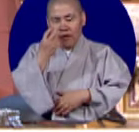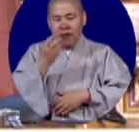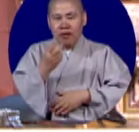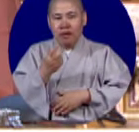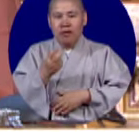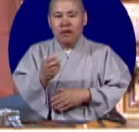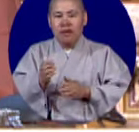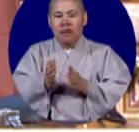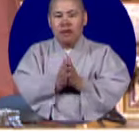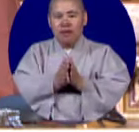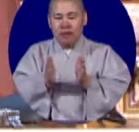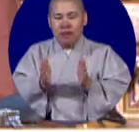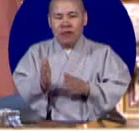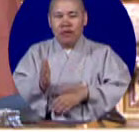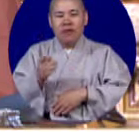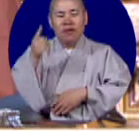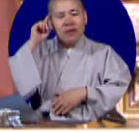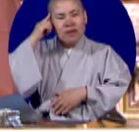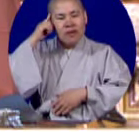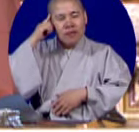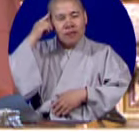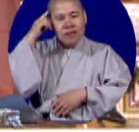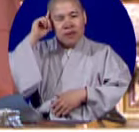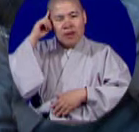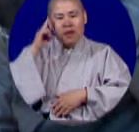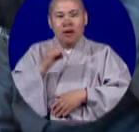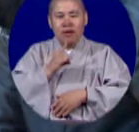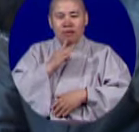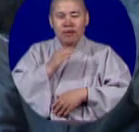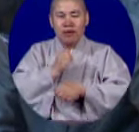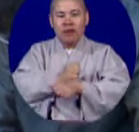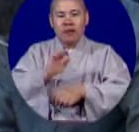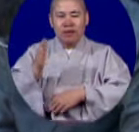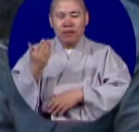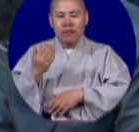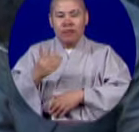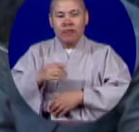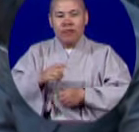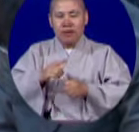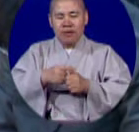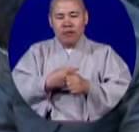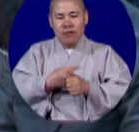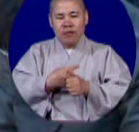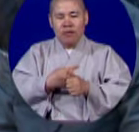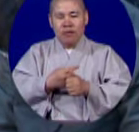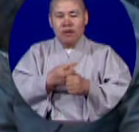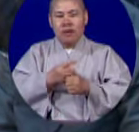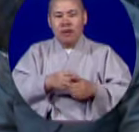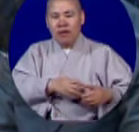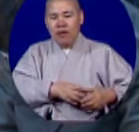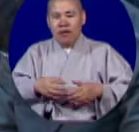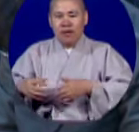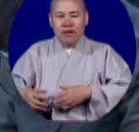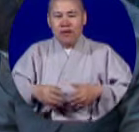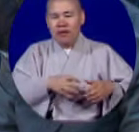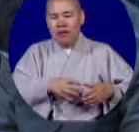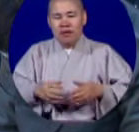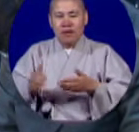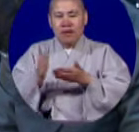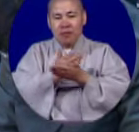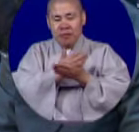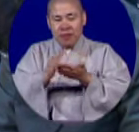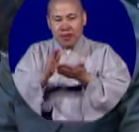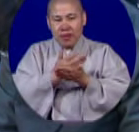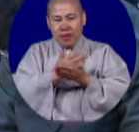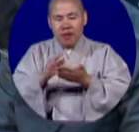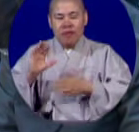그런데 우리 의식은 생각만 해요. 또 스스로 이럴까 저럴까 분별해요.